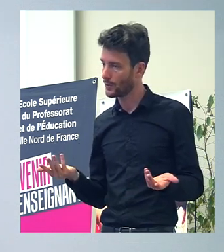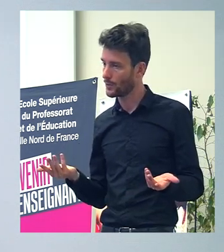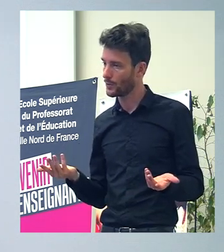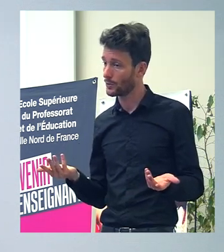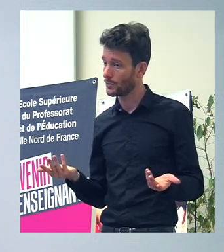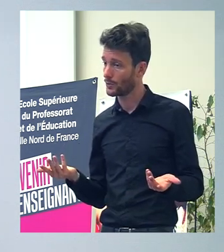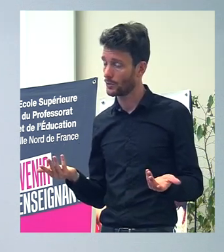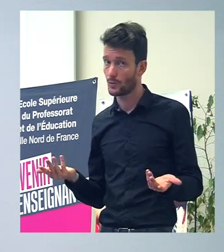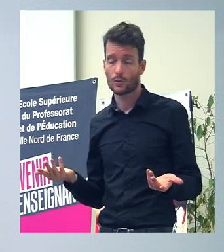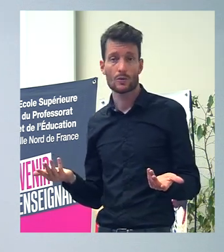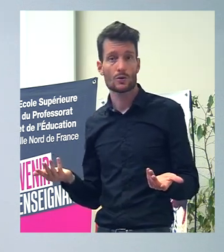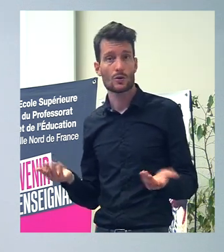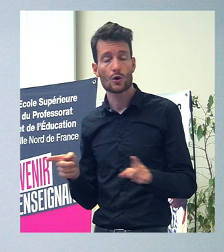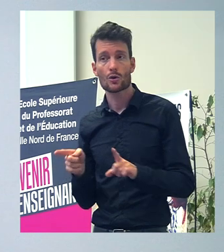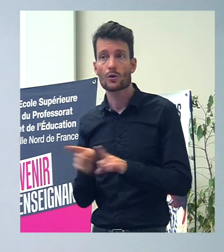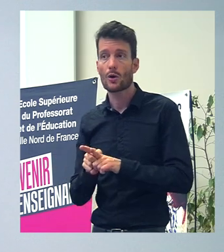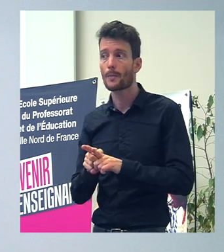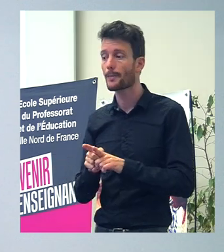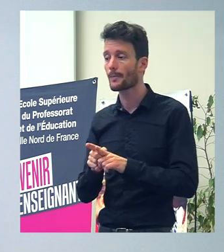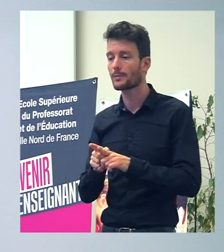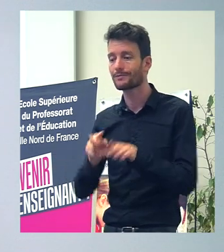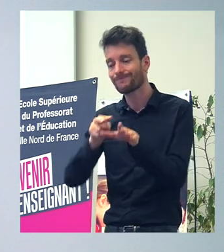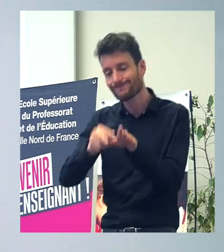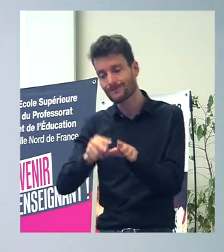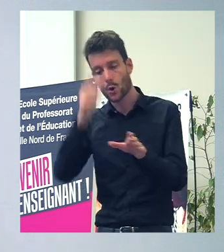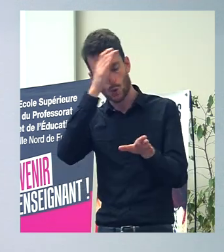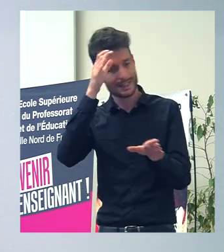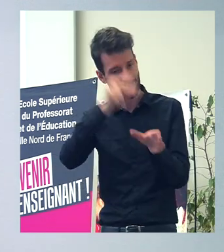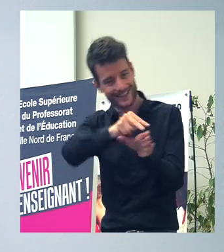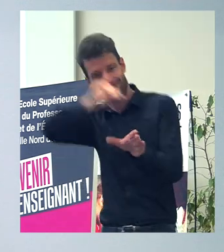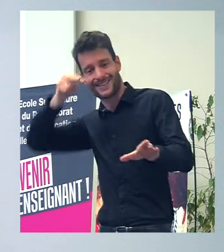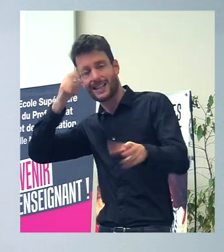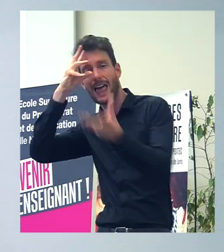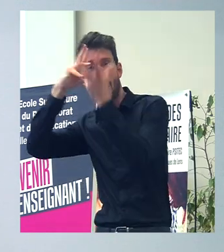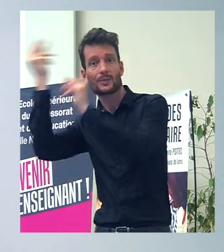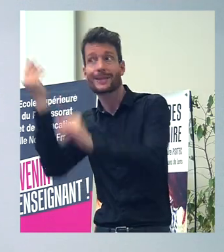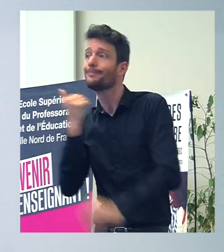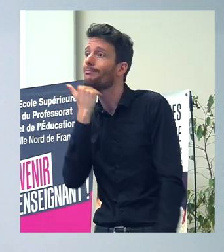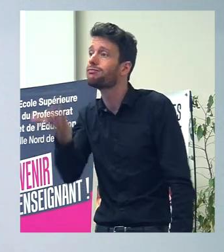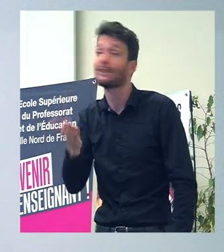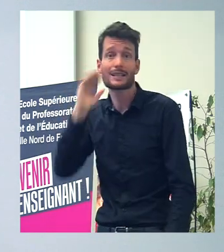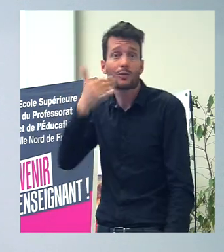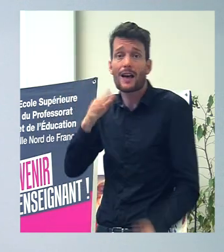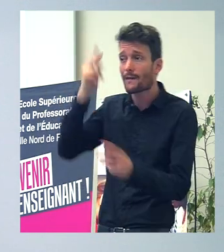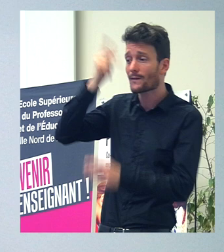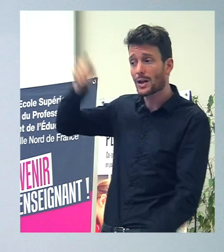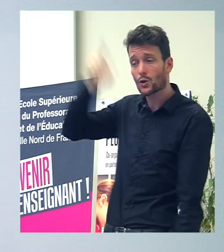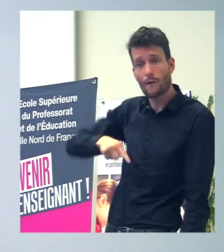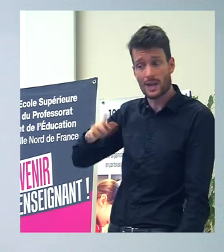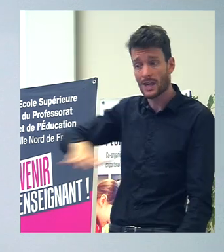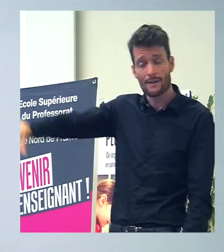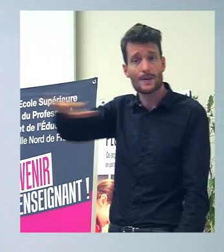ils n'ont pas la possibilité d'avoir une approche abstraite du concept. C'est pour ça qu'on ne peut pas faire de la philosophie avec eux, parce qu'ils